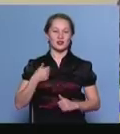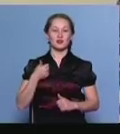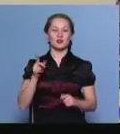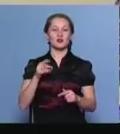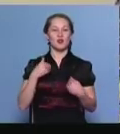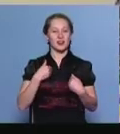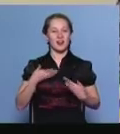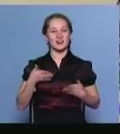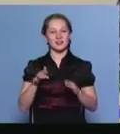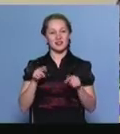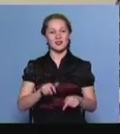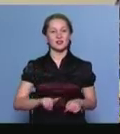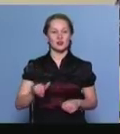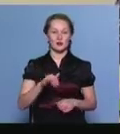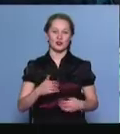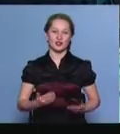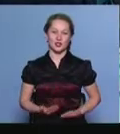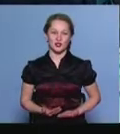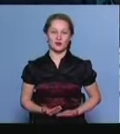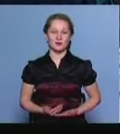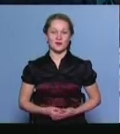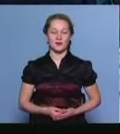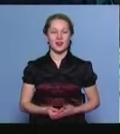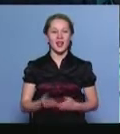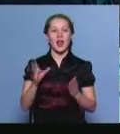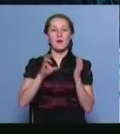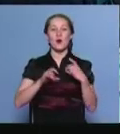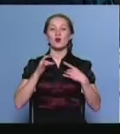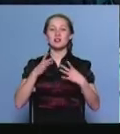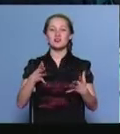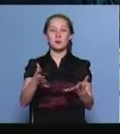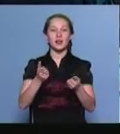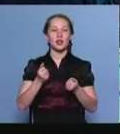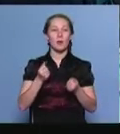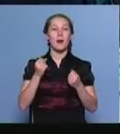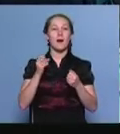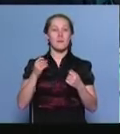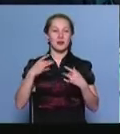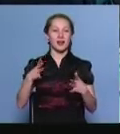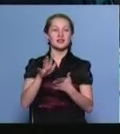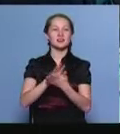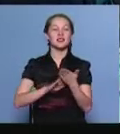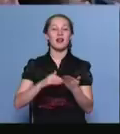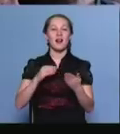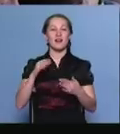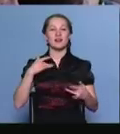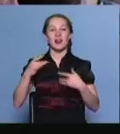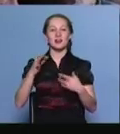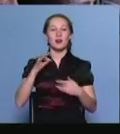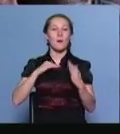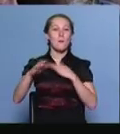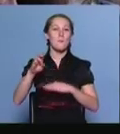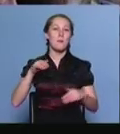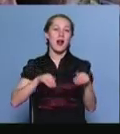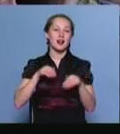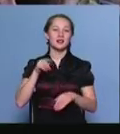Удмуртии родилась, в Удмуртии живу, удмуртка. После торжественного приема праздник продолжился в Театре оперы и балета. Большой праздничный концерт